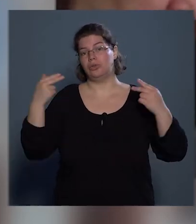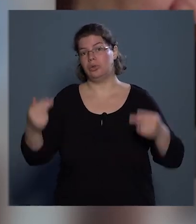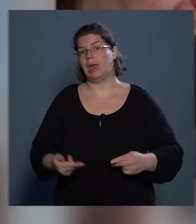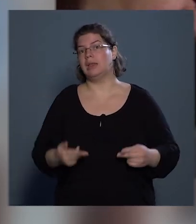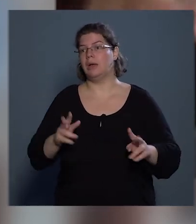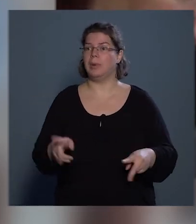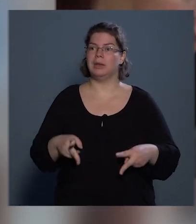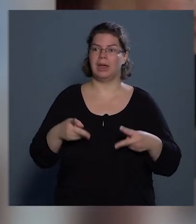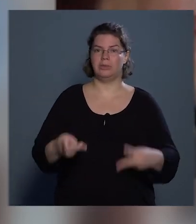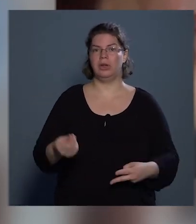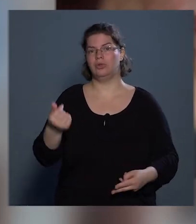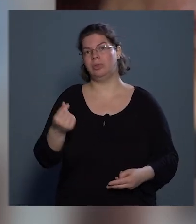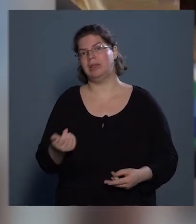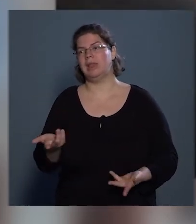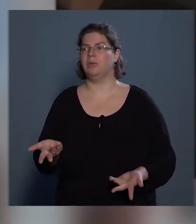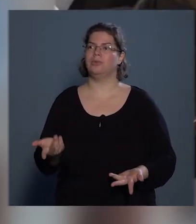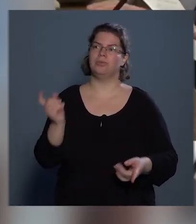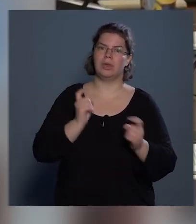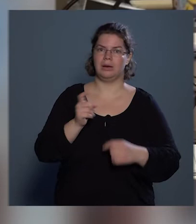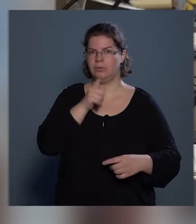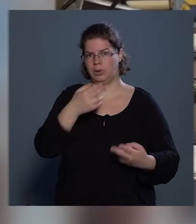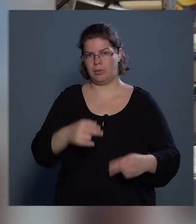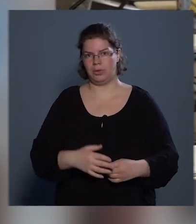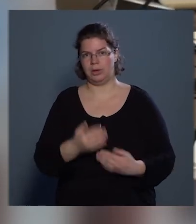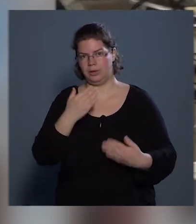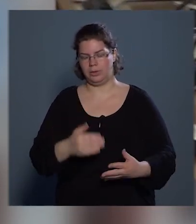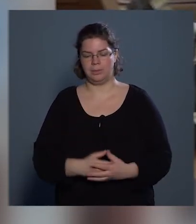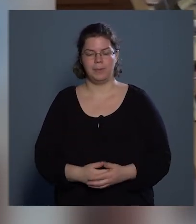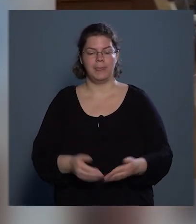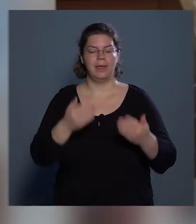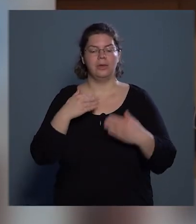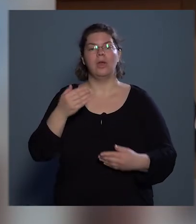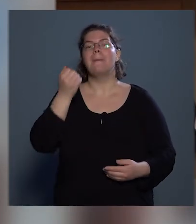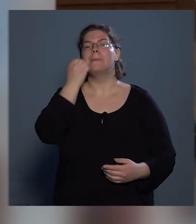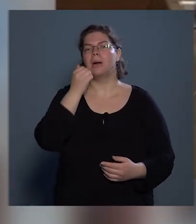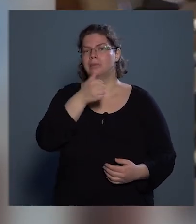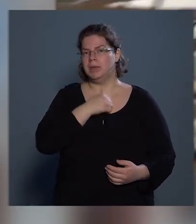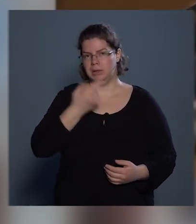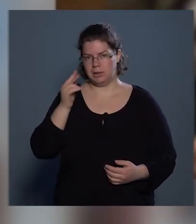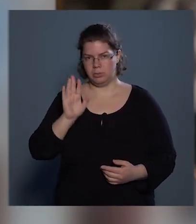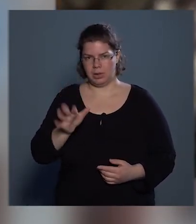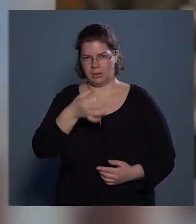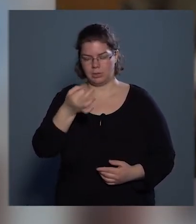és pénztárcájuk szerint folytatni. Köszönöm. Köszönöm, Mark Péter úr, jösszó.